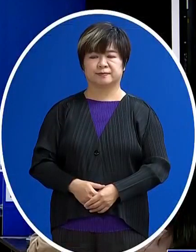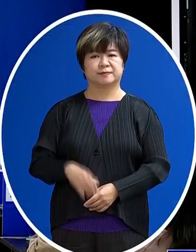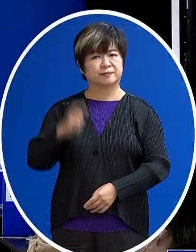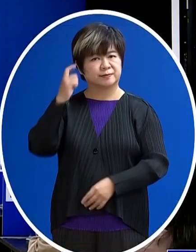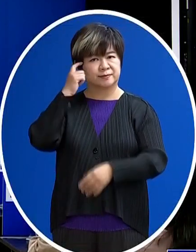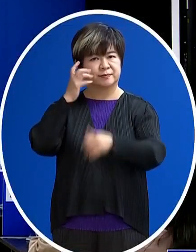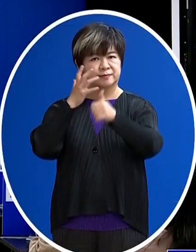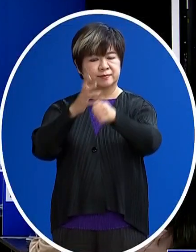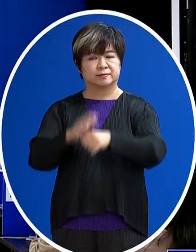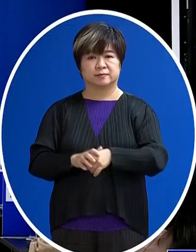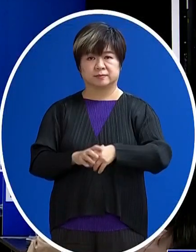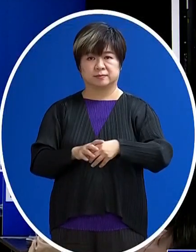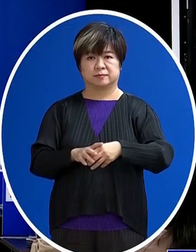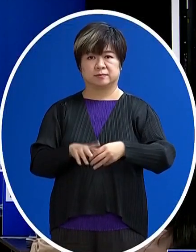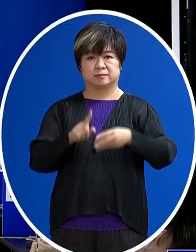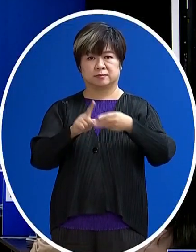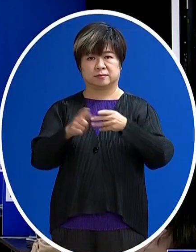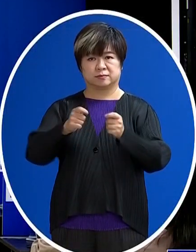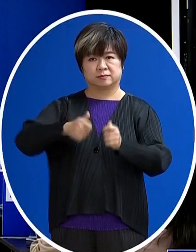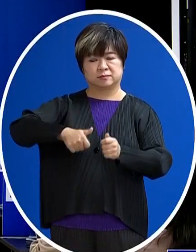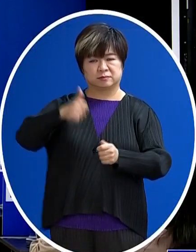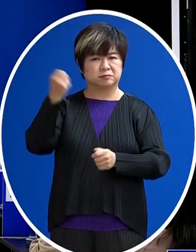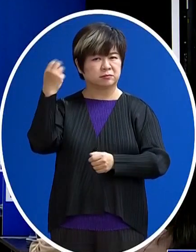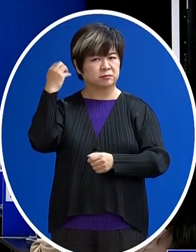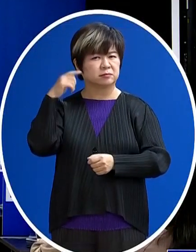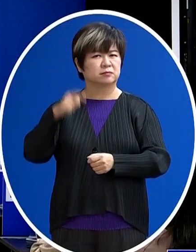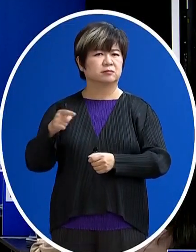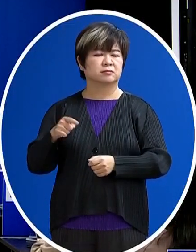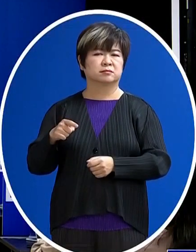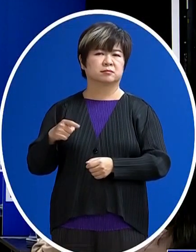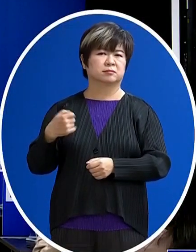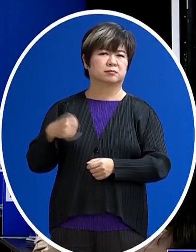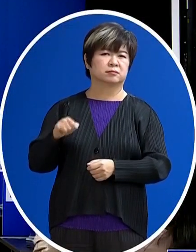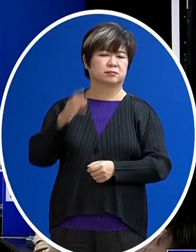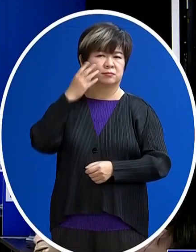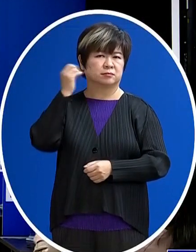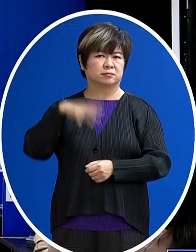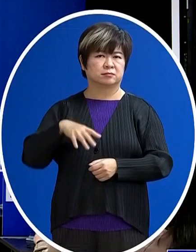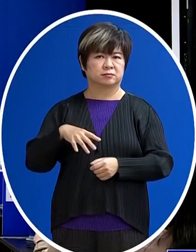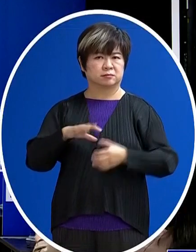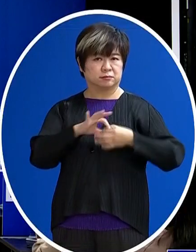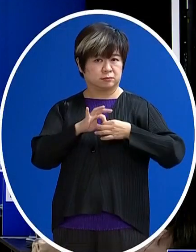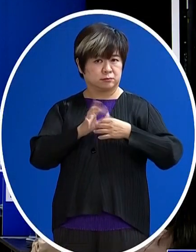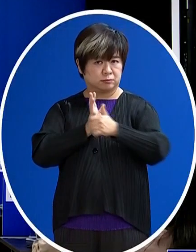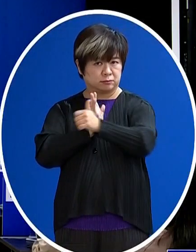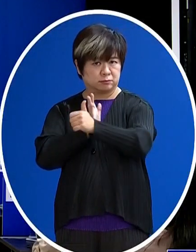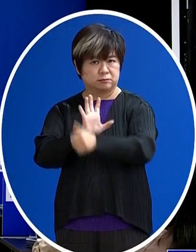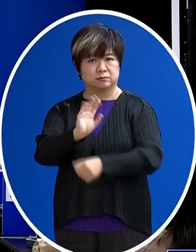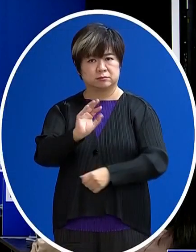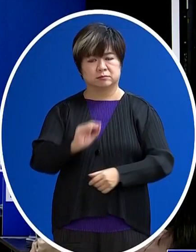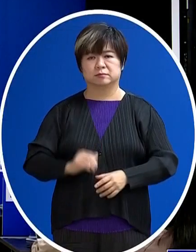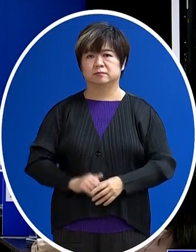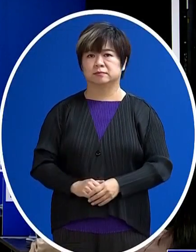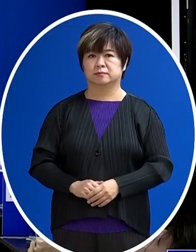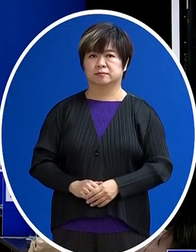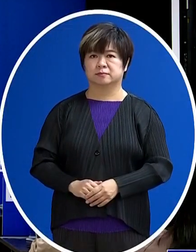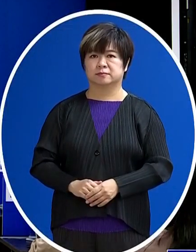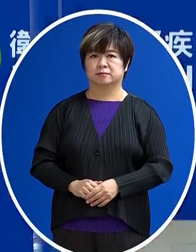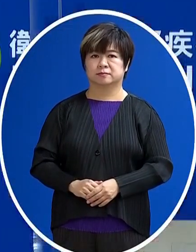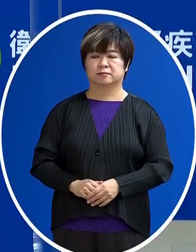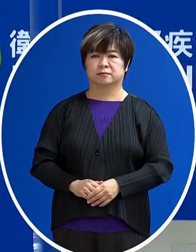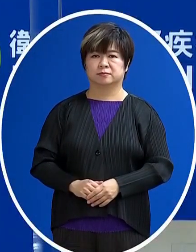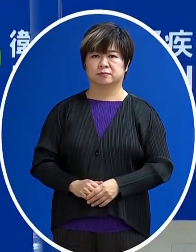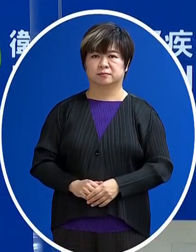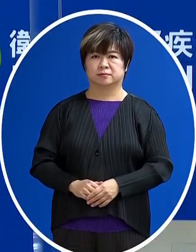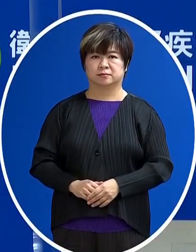想问一下，王必胜执行长今天有传出负面消息，那想请问一下，指挥中心这边有去关心一下执行长吗？ 好，我们